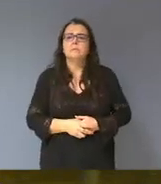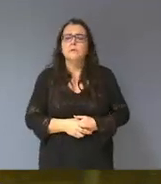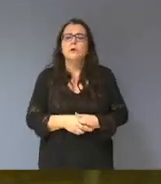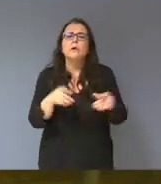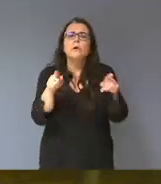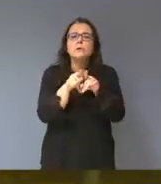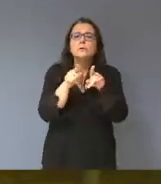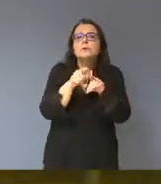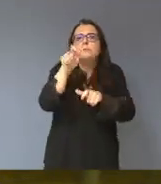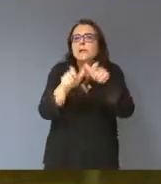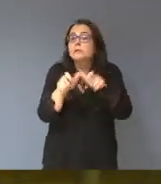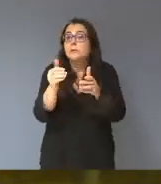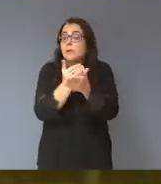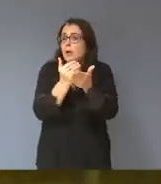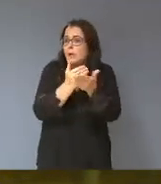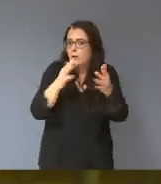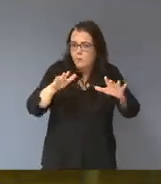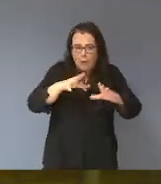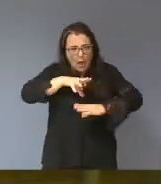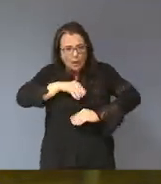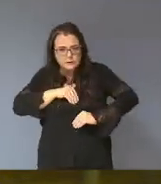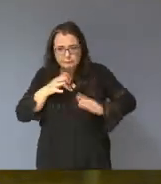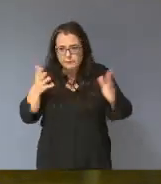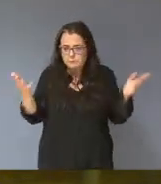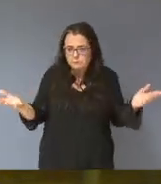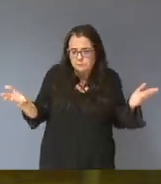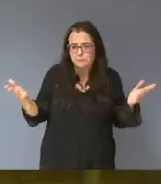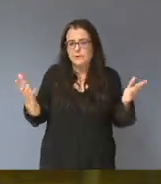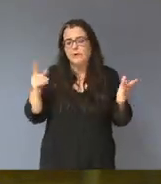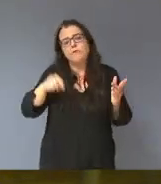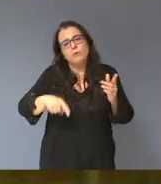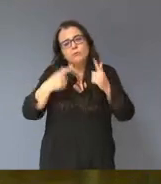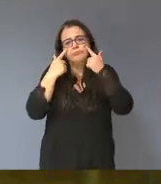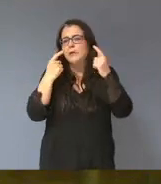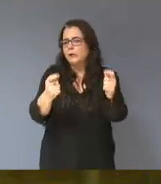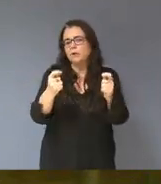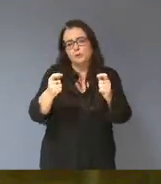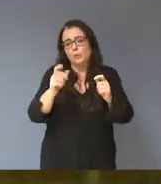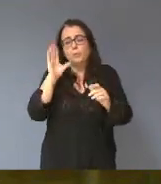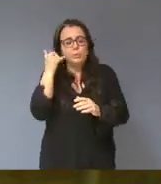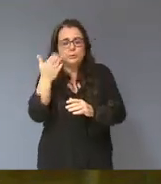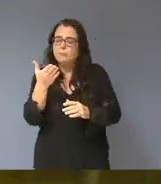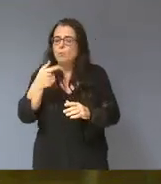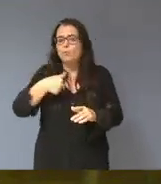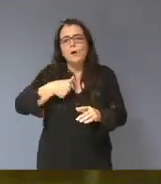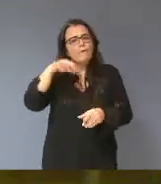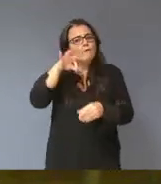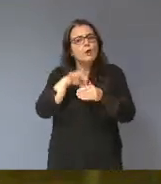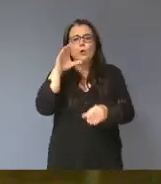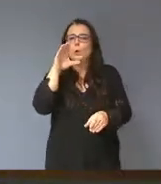salariés de ces mesures doivent pour moi être regardés avec une certaine prudence. C'est la raison pour laquelle je voterai contre cette décision.